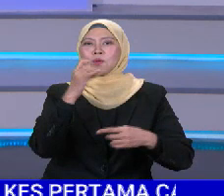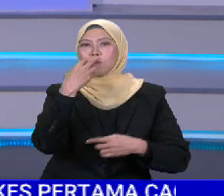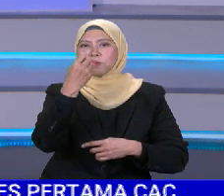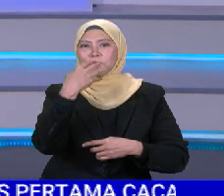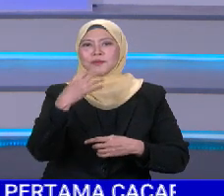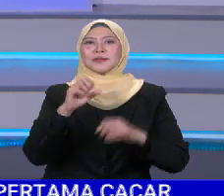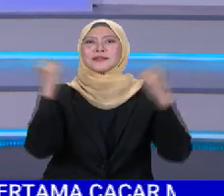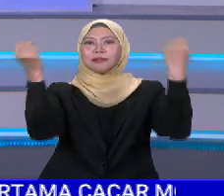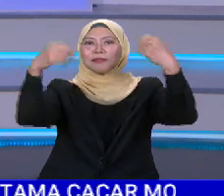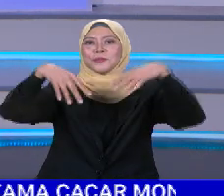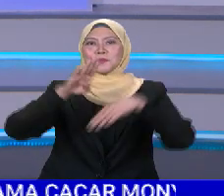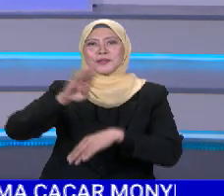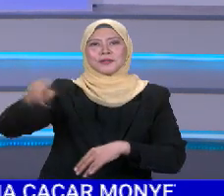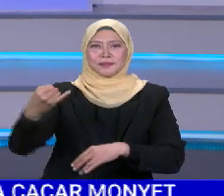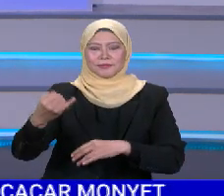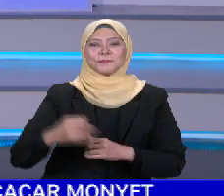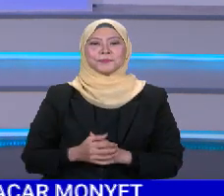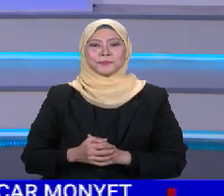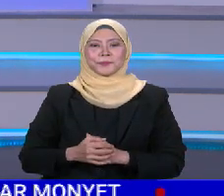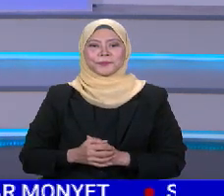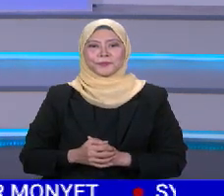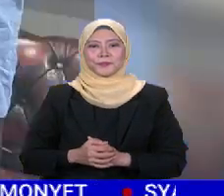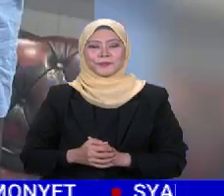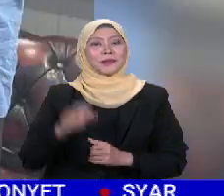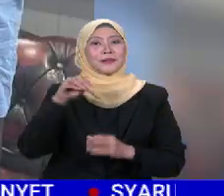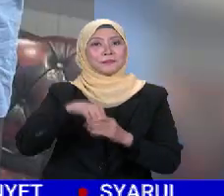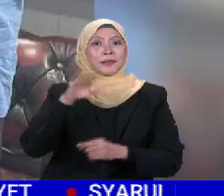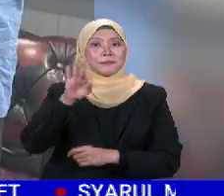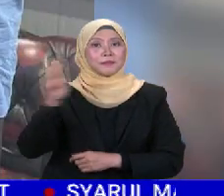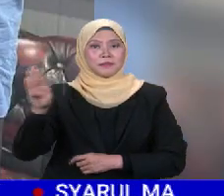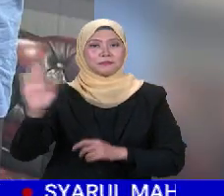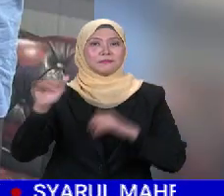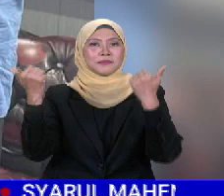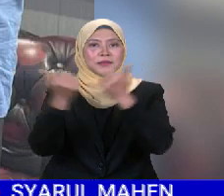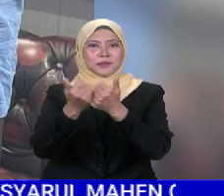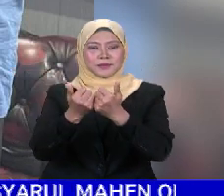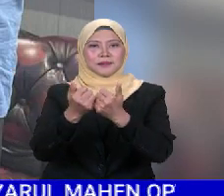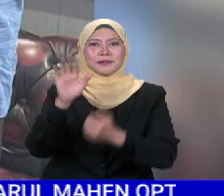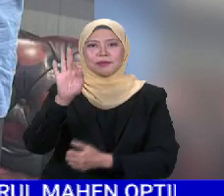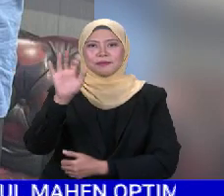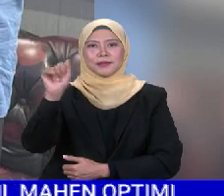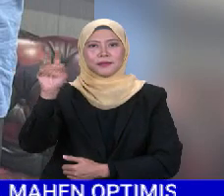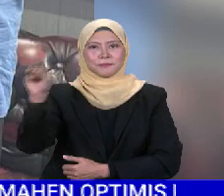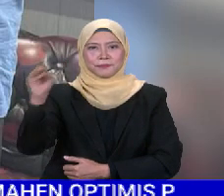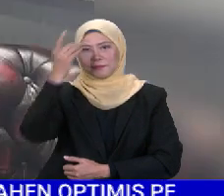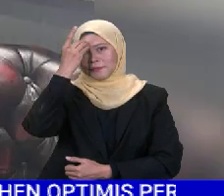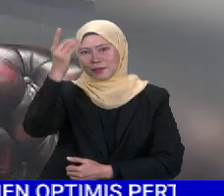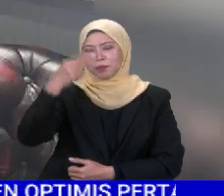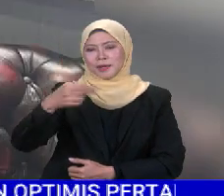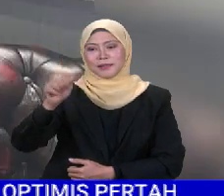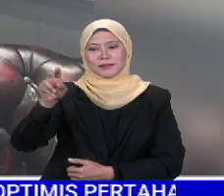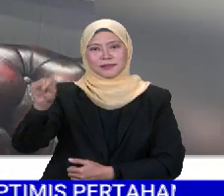Stadion Nasional Bukit Jalil malam ini terus diantara di FB persatuan bola sepak beli Seven Dato hattan